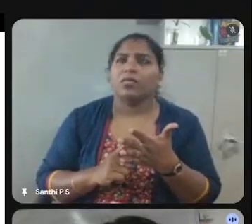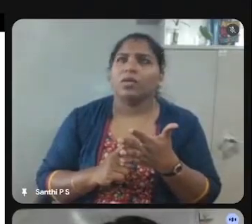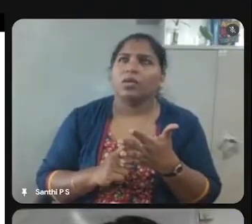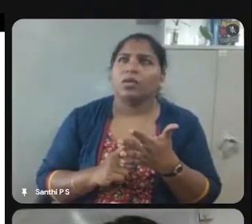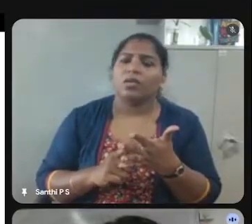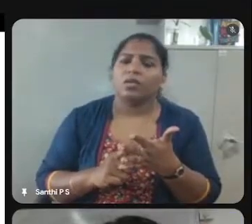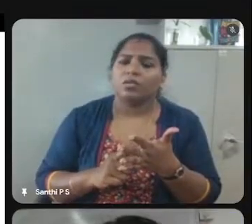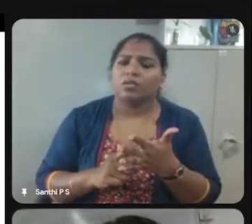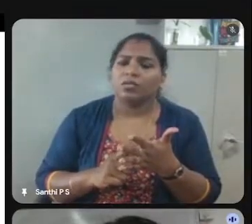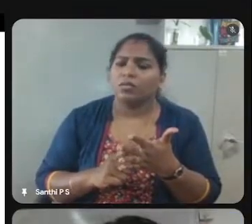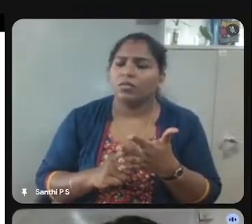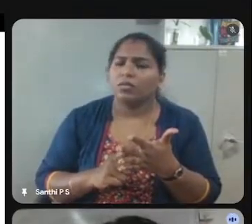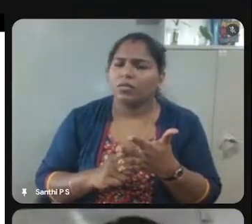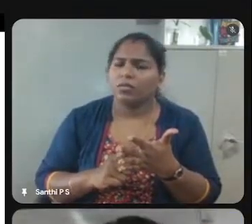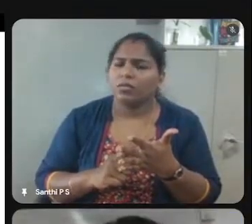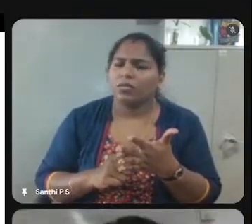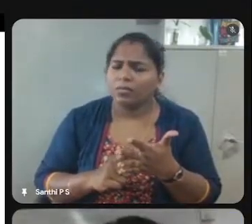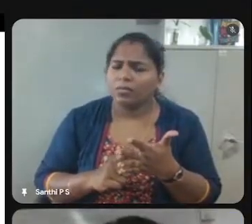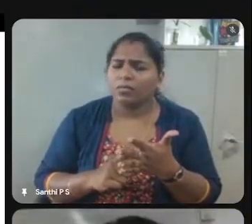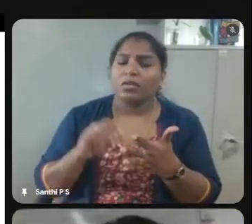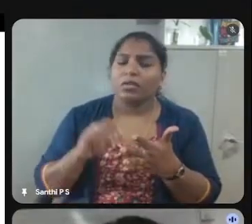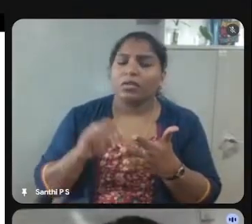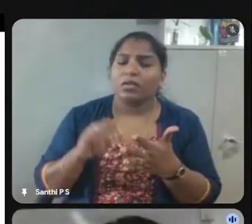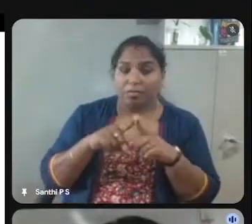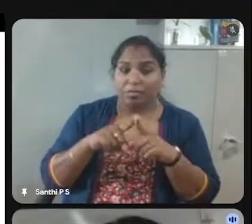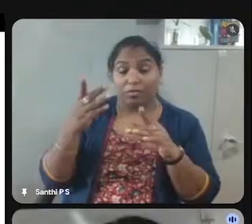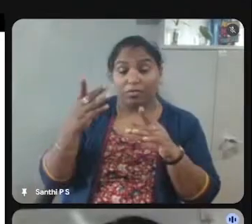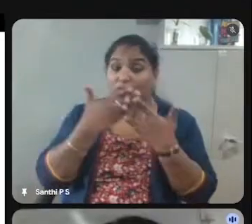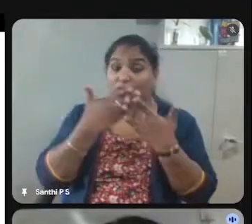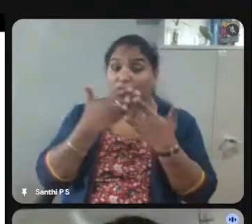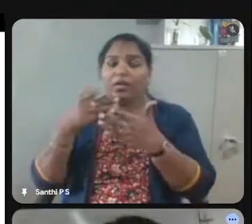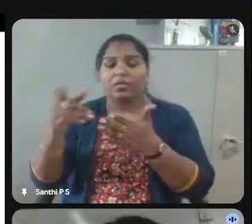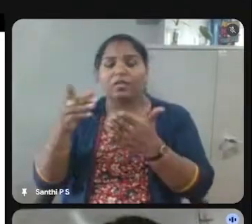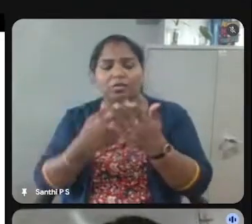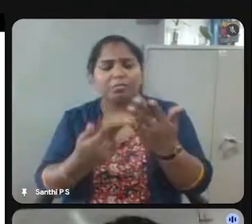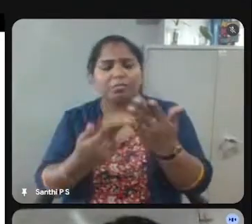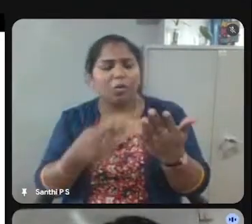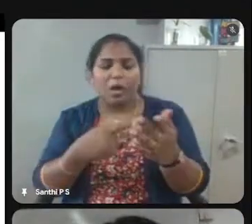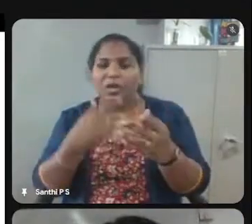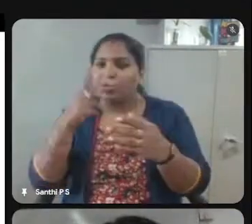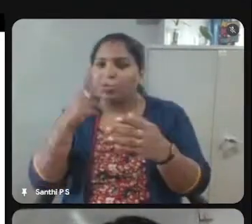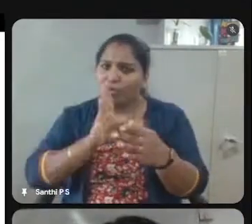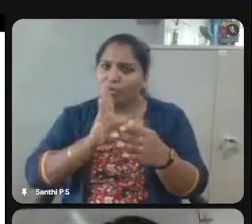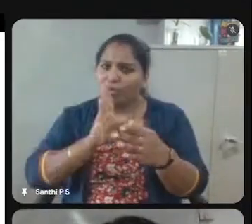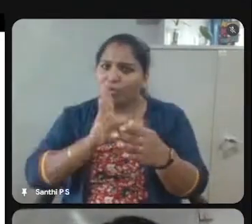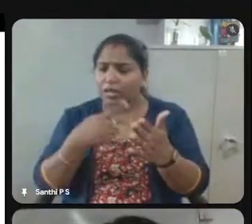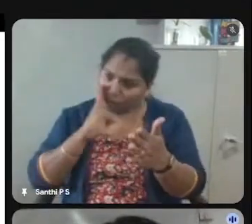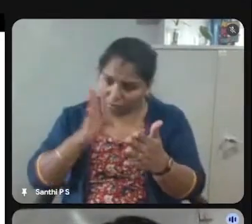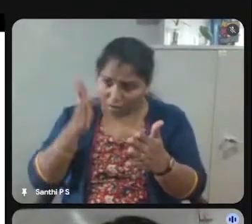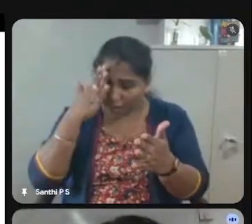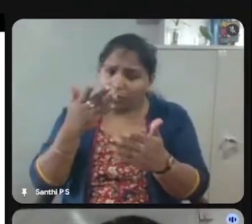പാരന്റ്സ് മീറ്റിംഗ്. അപ്പൊ അവൾ അവിടെ നിന്ന് അതൊക്കെ പാടുന്നുണ്ട്. പക്ഷെ ഇവിടെ വന്ന് ചോദിക്കുമ്പോൾ അത് പറഞ്ഞു തരുന്നില്ല, ഒന്നും അവർക്ക് അറിയില്ല. അങ്ങനെ ഒരു മെന്റാലിറ്റിയിൽ അവളെ